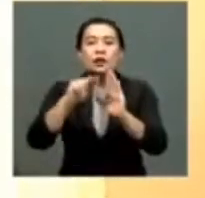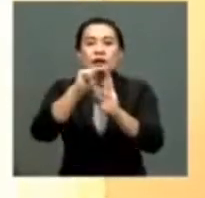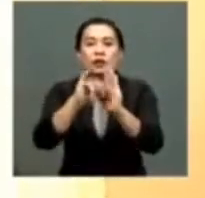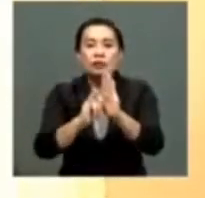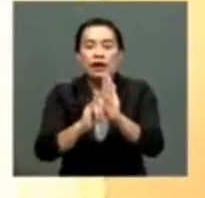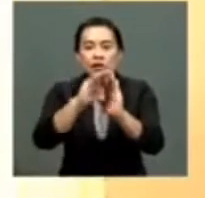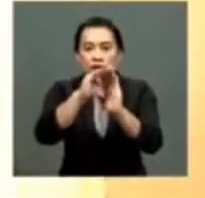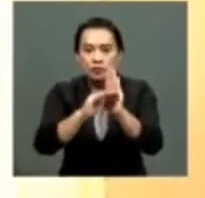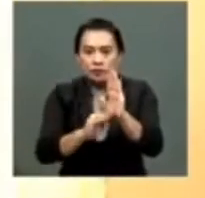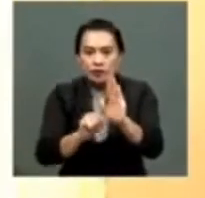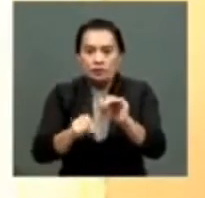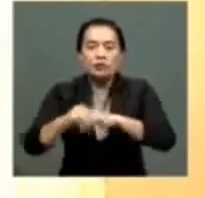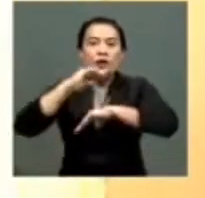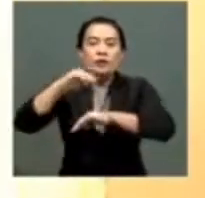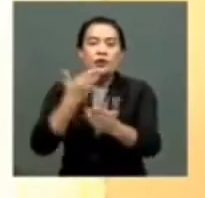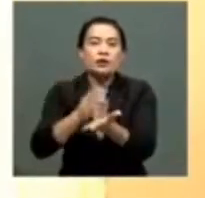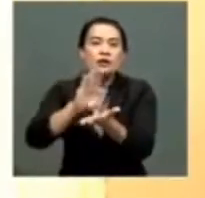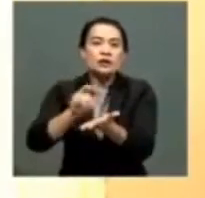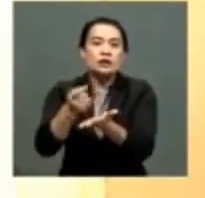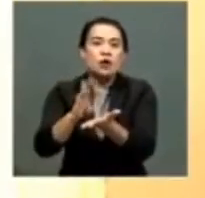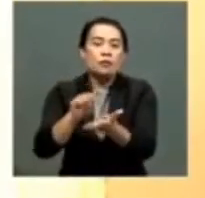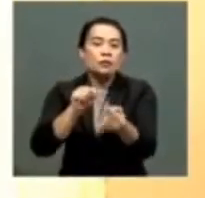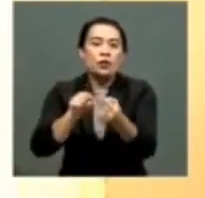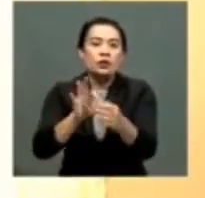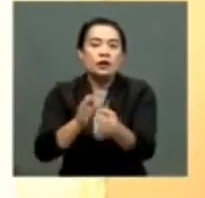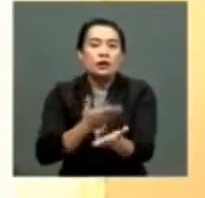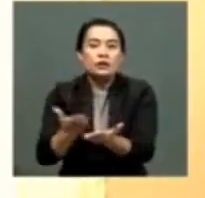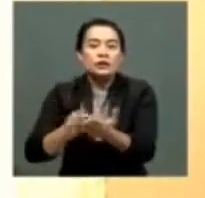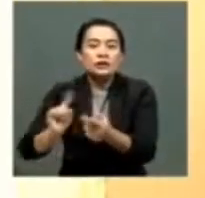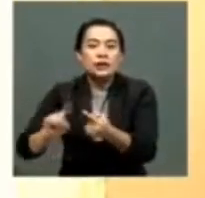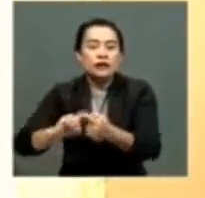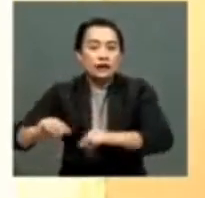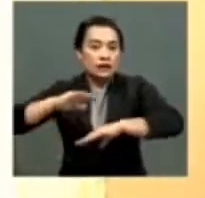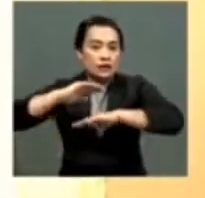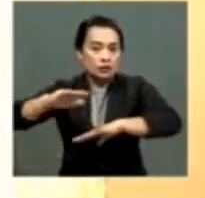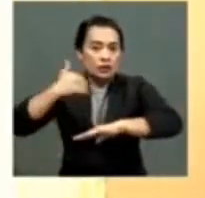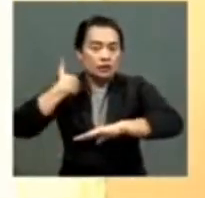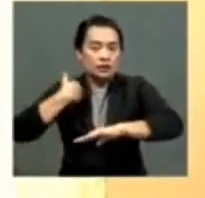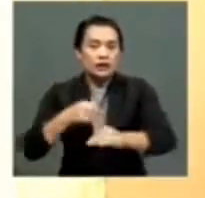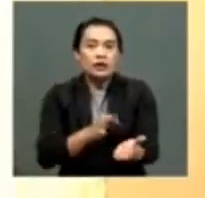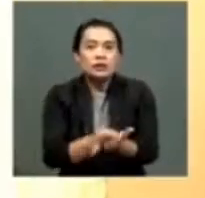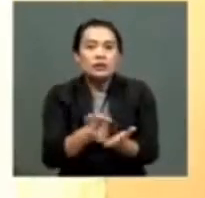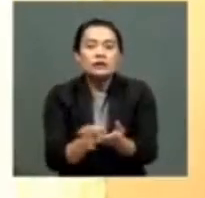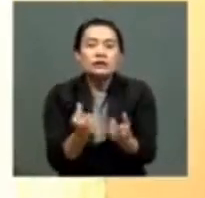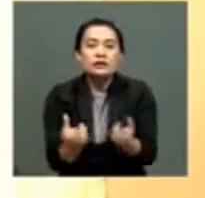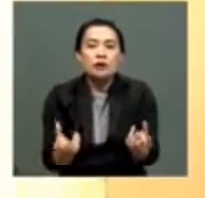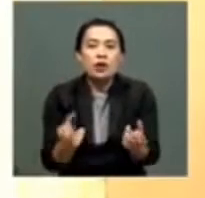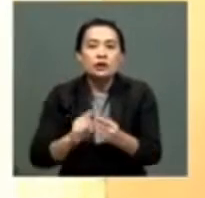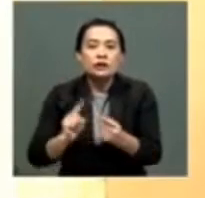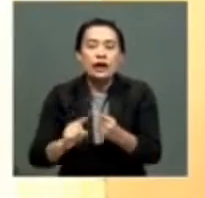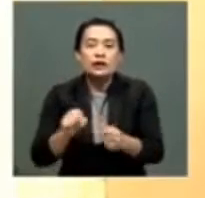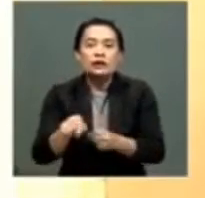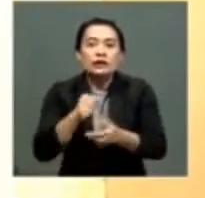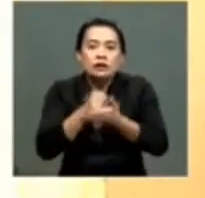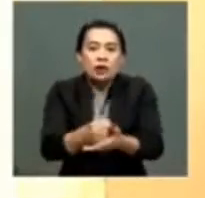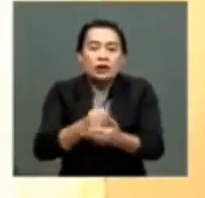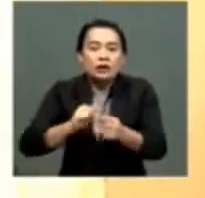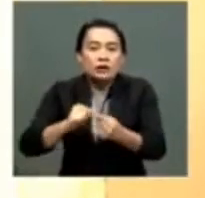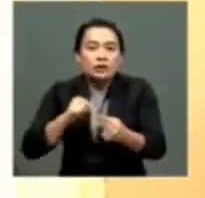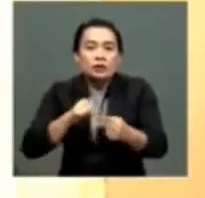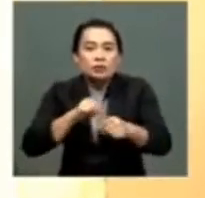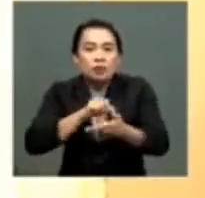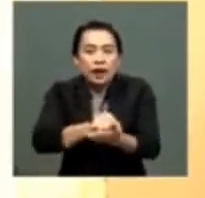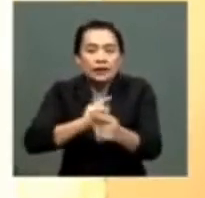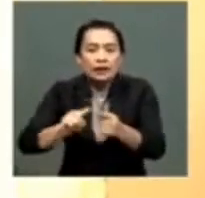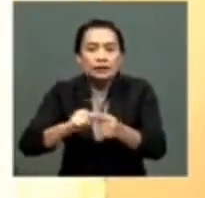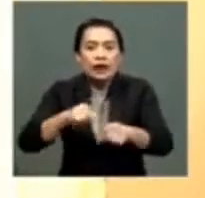ควต้าของงบประมาณในการจัดซื้อจัดจ้างที่ได้ตั้งไว้แล้วในการไปซื้อสินค้าหรือใช้บริการจากผู้ประกอบการ